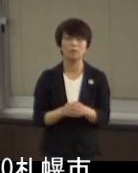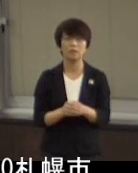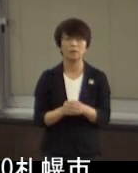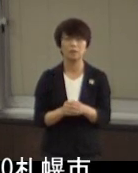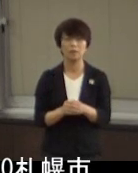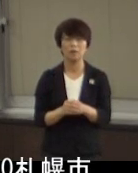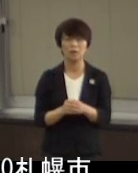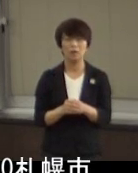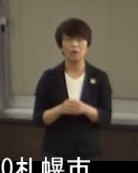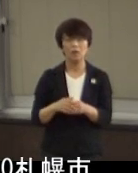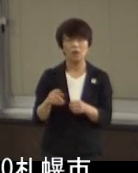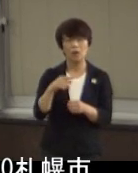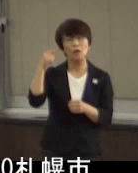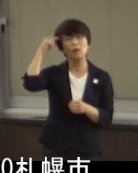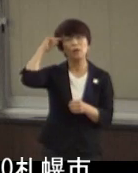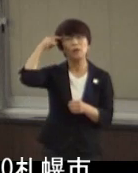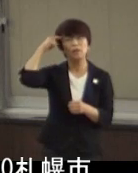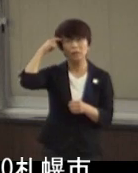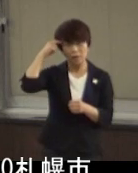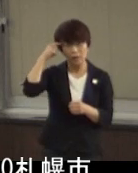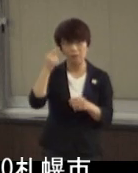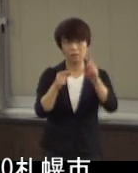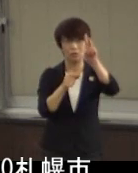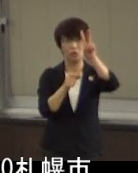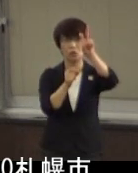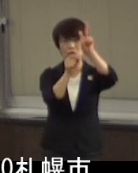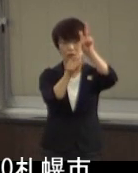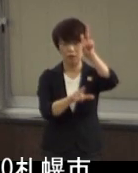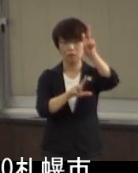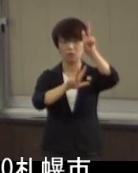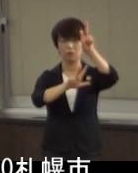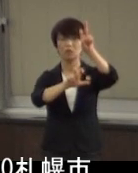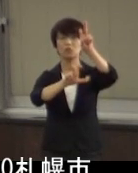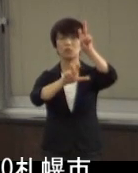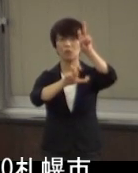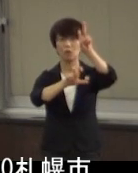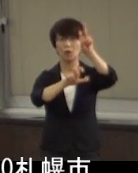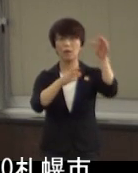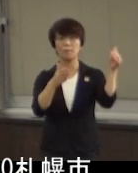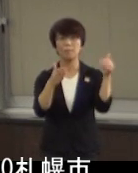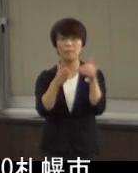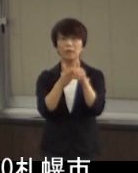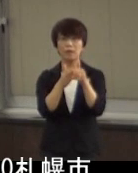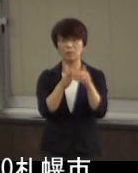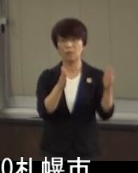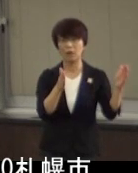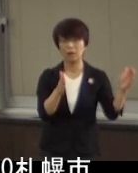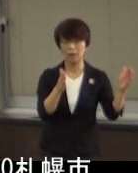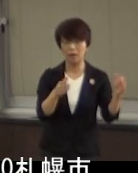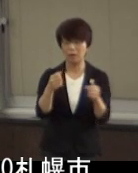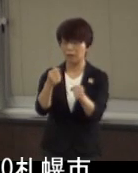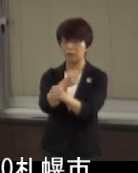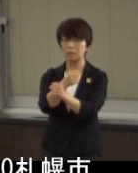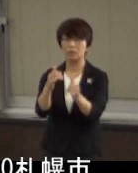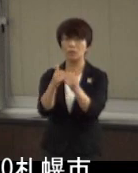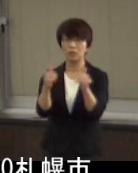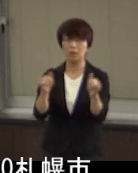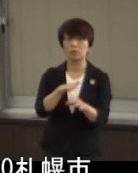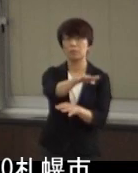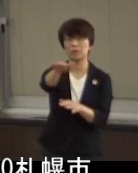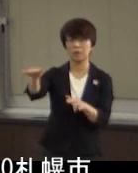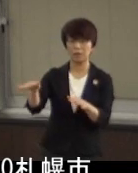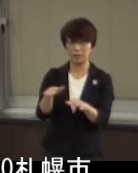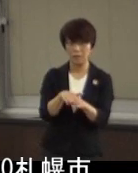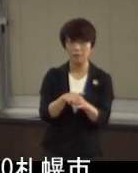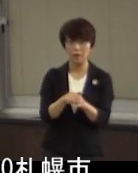これらを踏まえまして、12月の25日までの期間、事業者の皆様には次